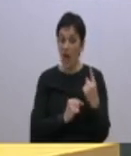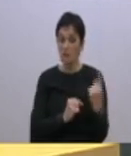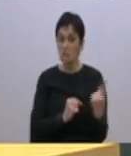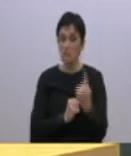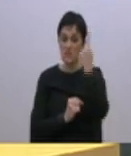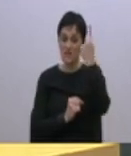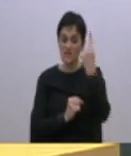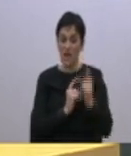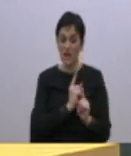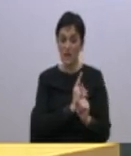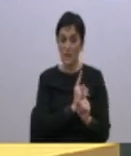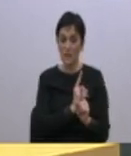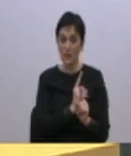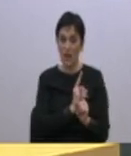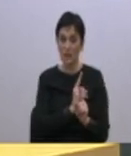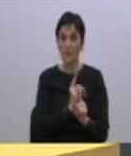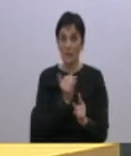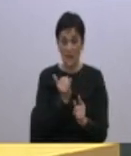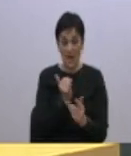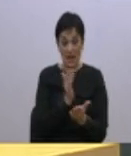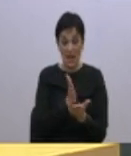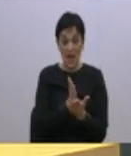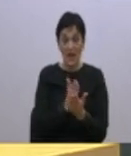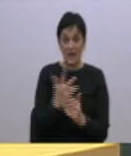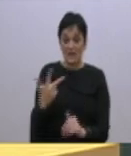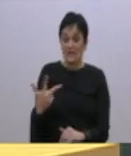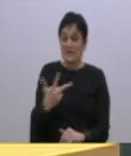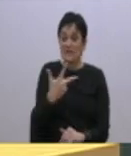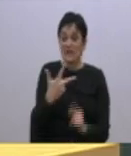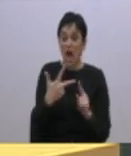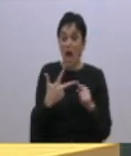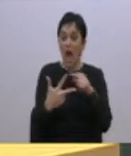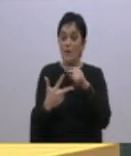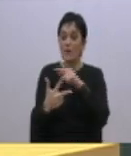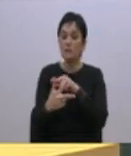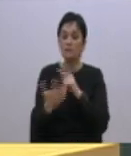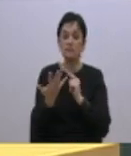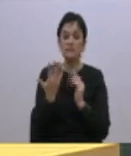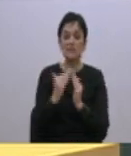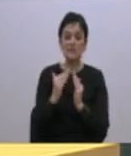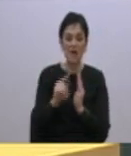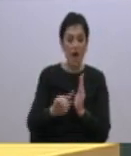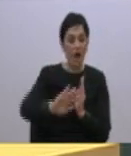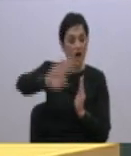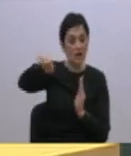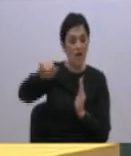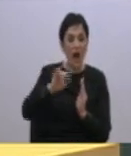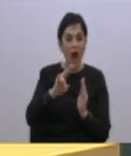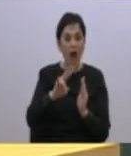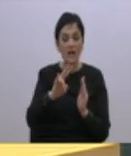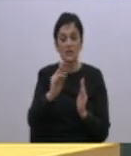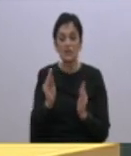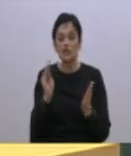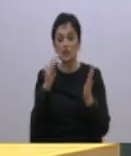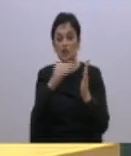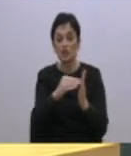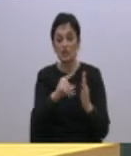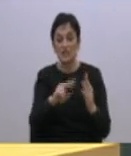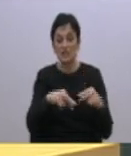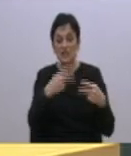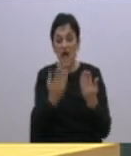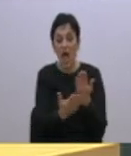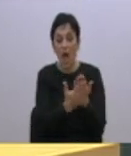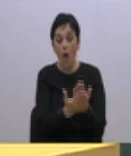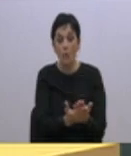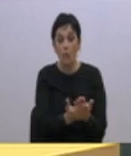ვიცე-პრეზიდენტი. Ოღონდ ახლა არსებულ სამიდან რომელი გაუშვათ სახლში? ანუ მოდი გარდამავალდებულებას ჩავწეროთ, რომ სანამ რაღაცე მოხდება